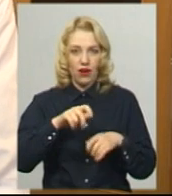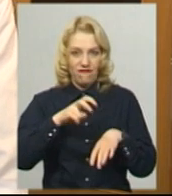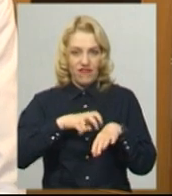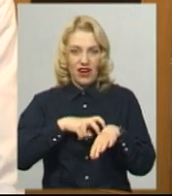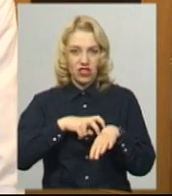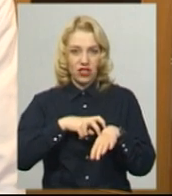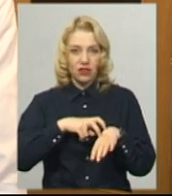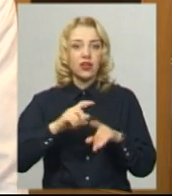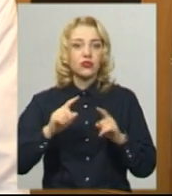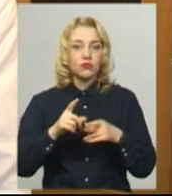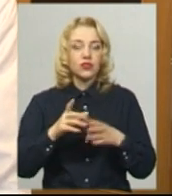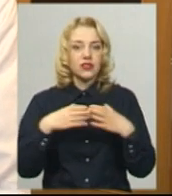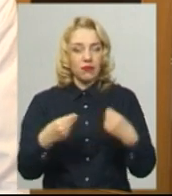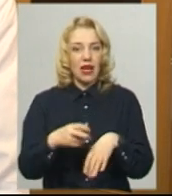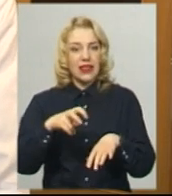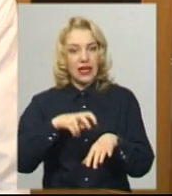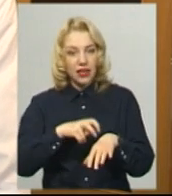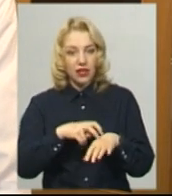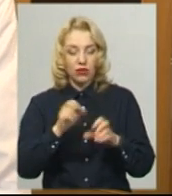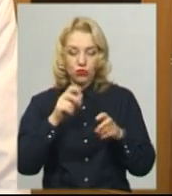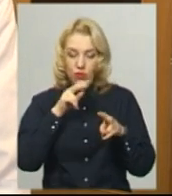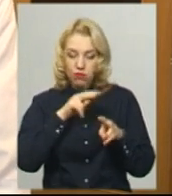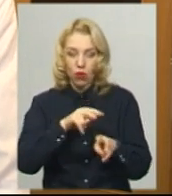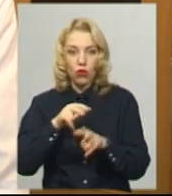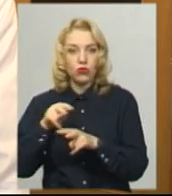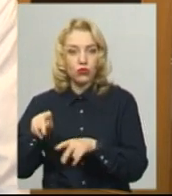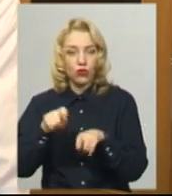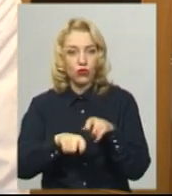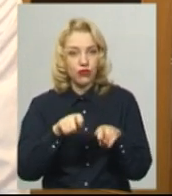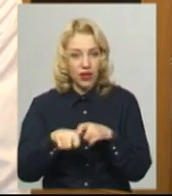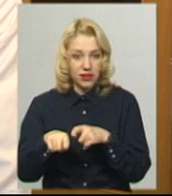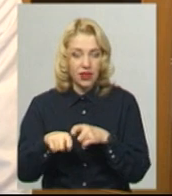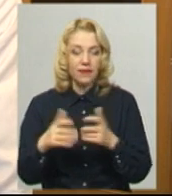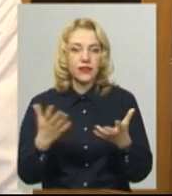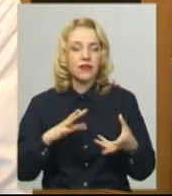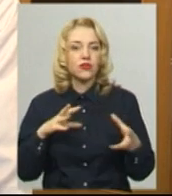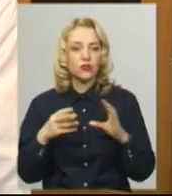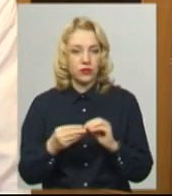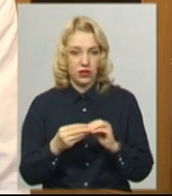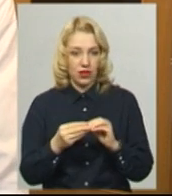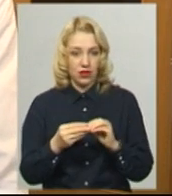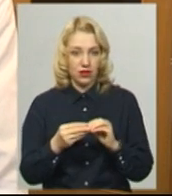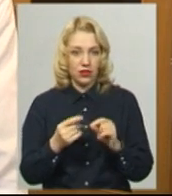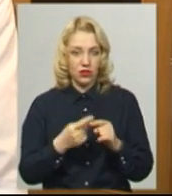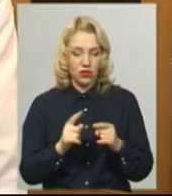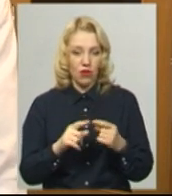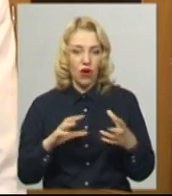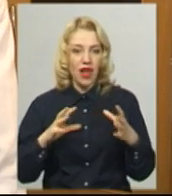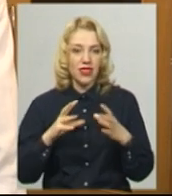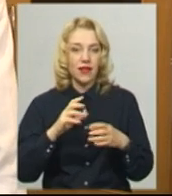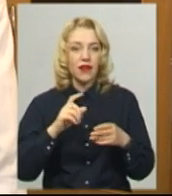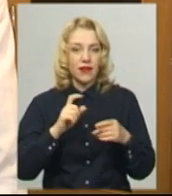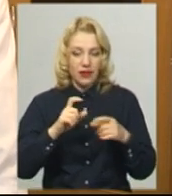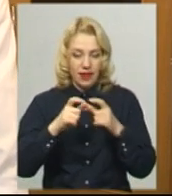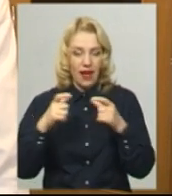Для того, щоб сімейний лікар міг проконтролювати, який же результат того аналізу, поставити